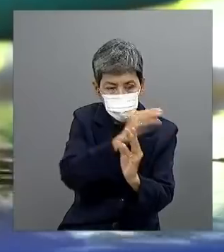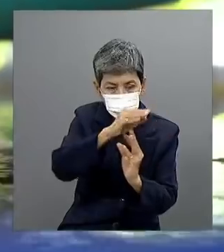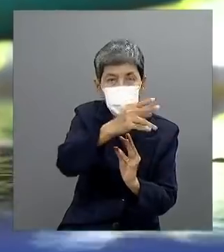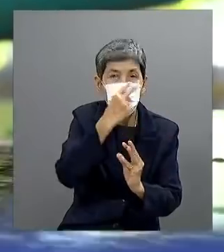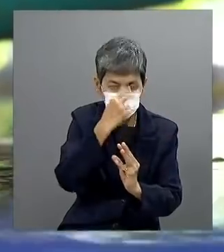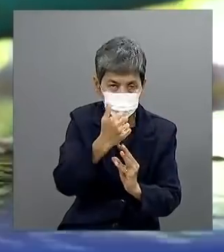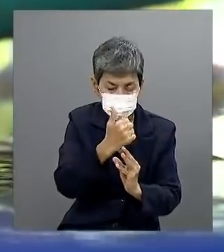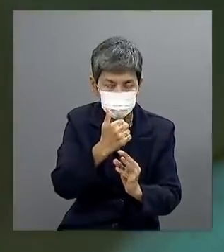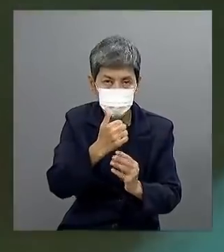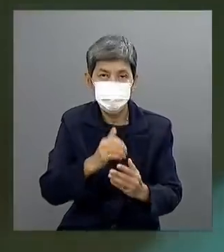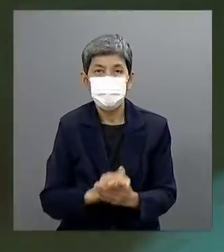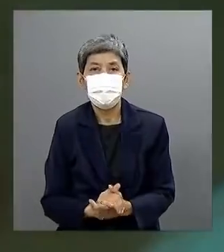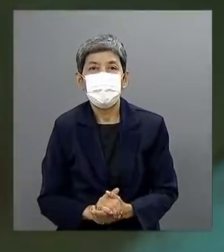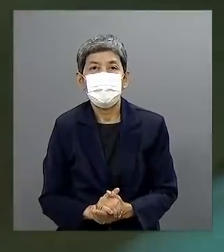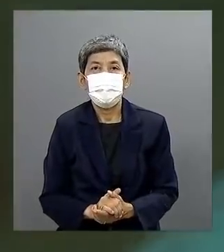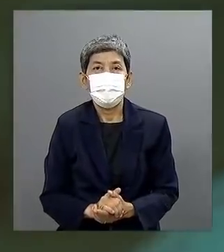การังครับ